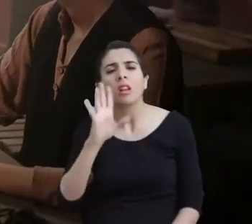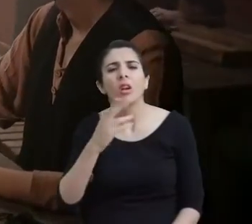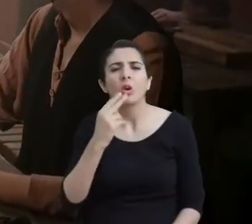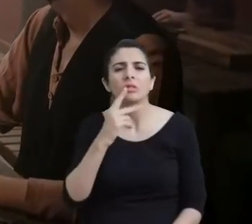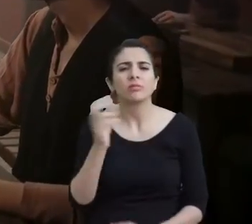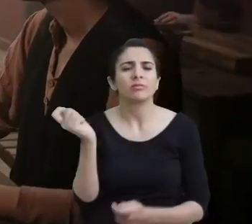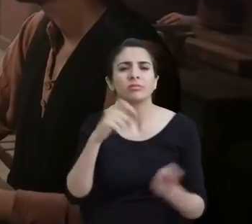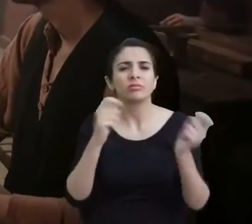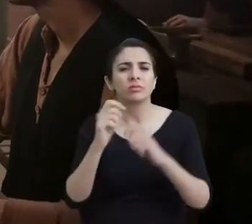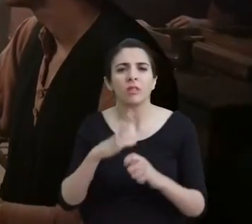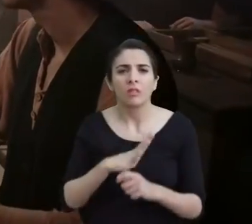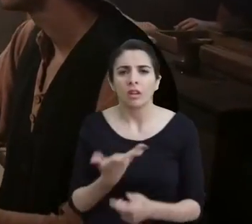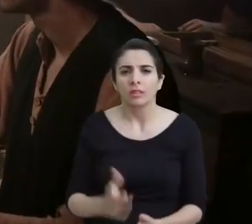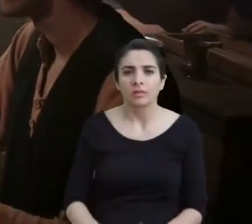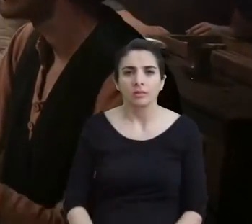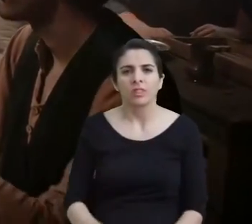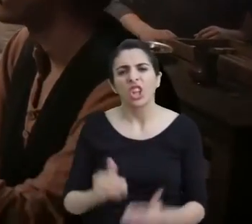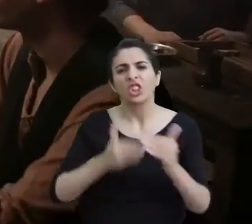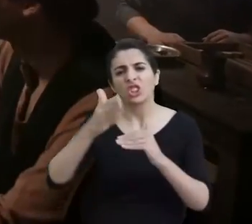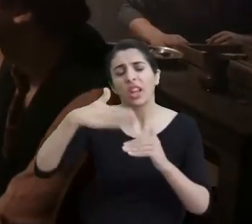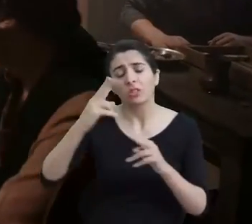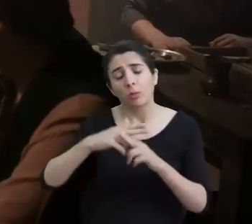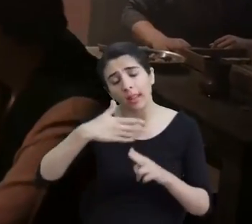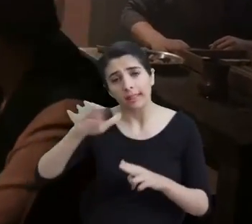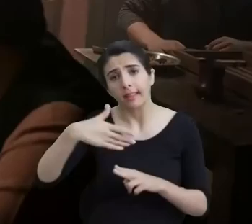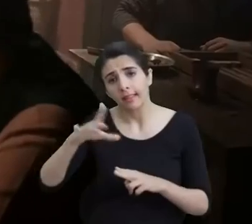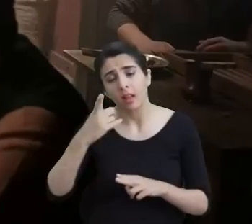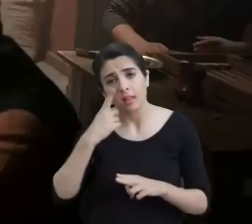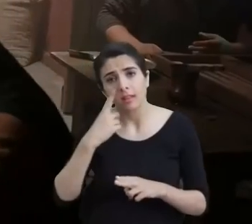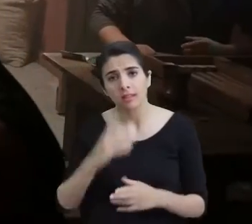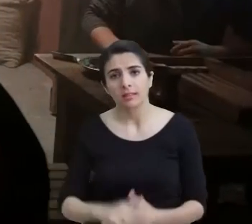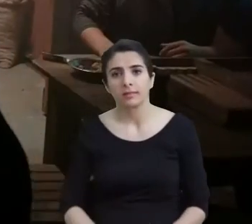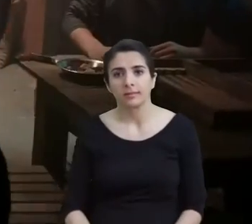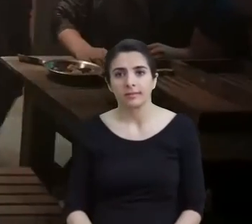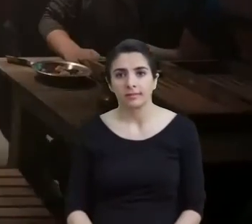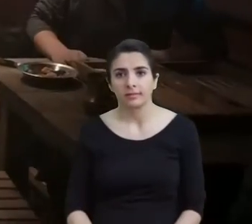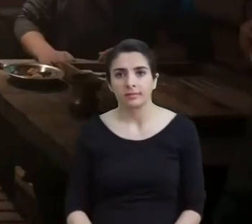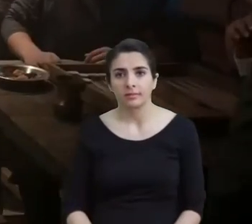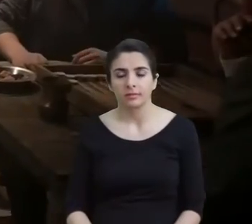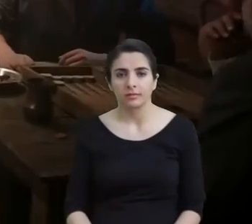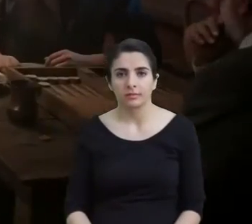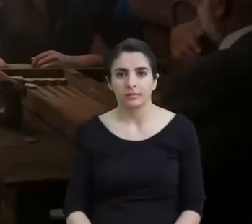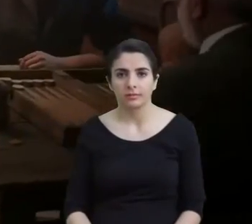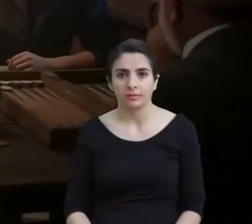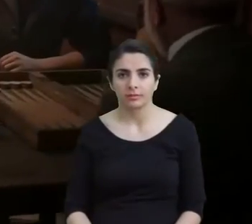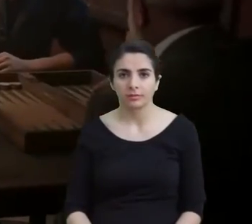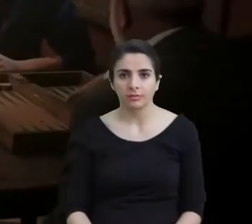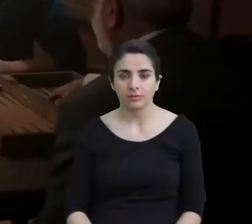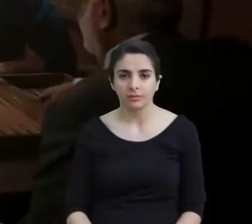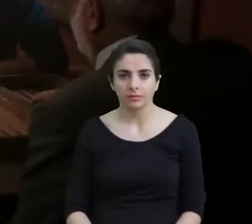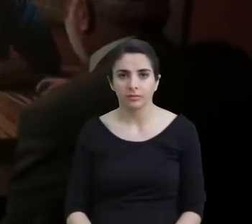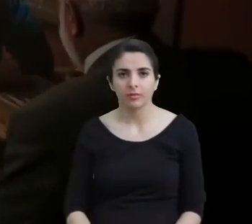bir kahvehane. İçeride kağıt oynayan adamlar. Çık lan dışarı, çık. İri yarı mekan sahibi sorun çıkaranı ensesinden tutup dışarı